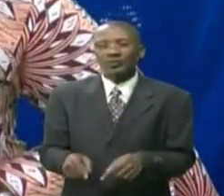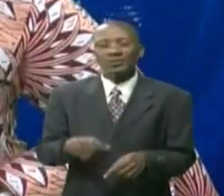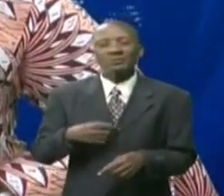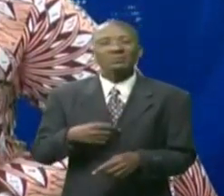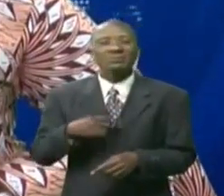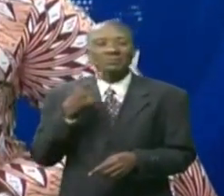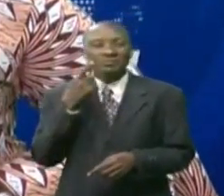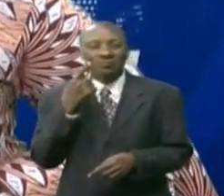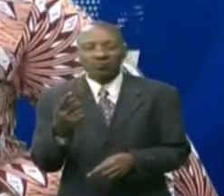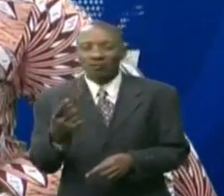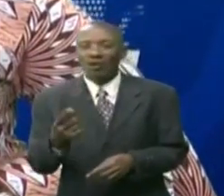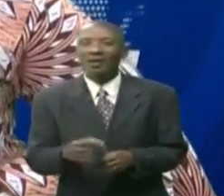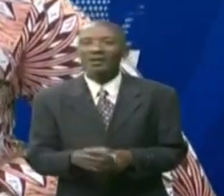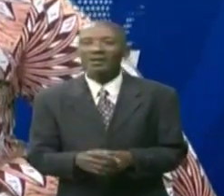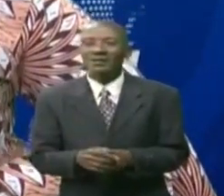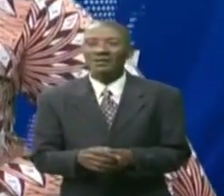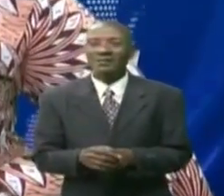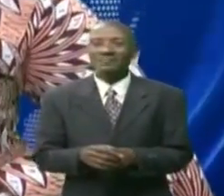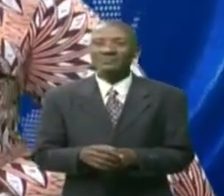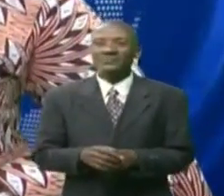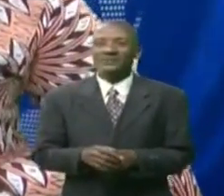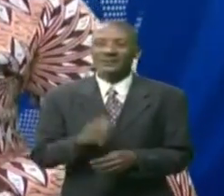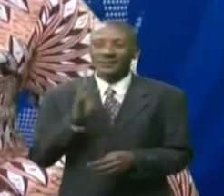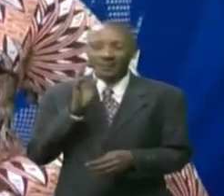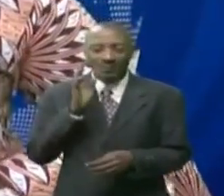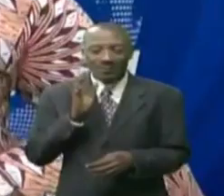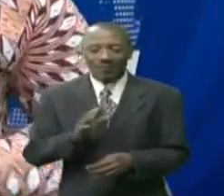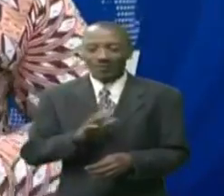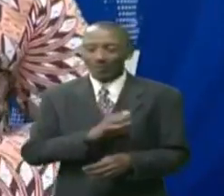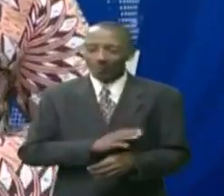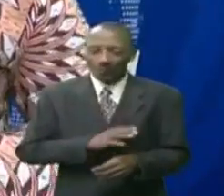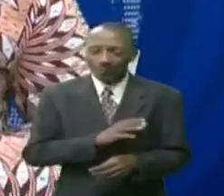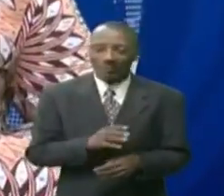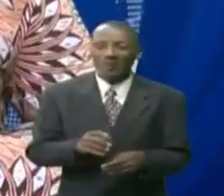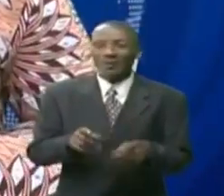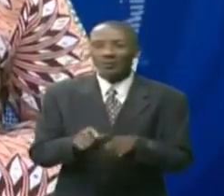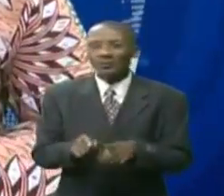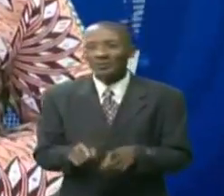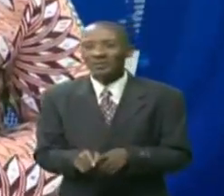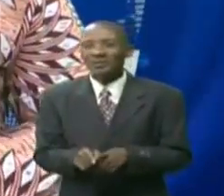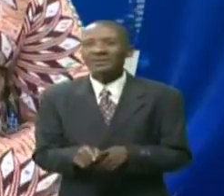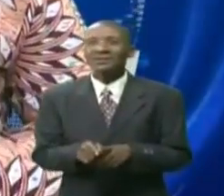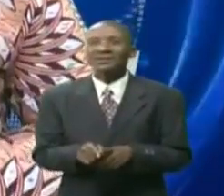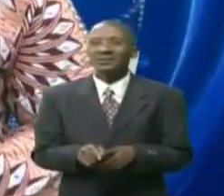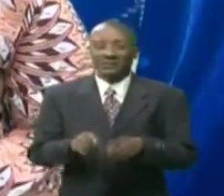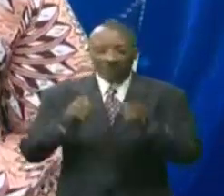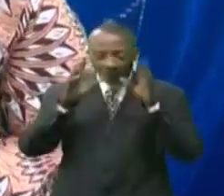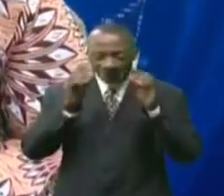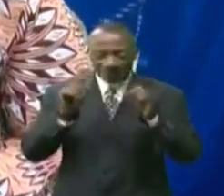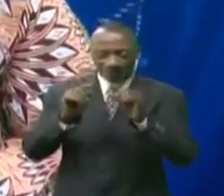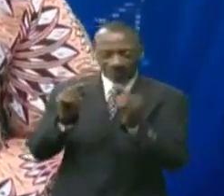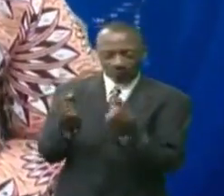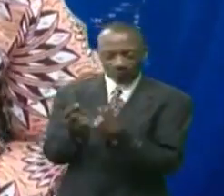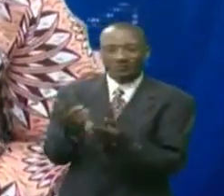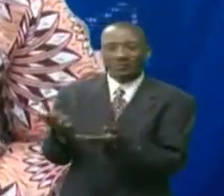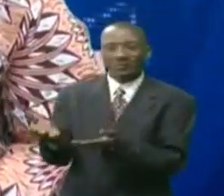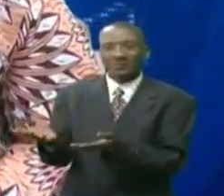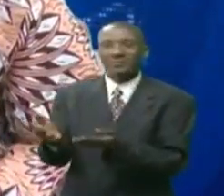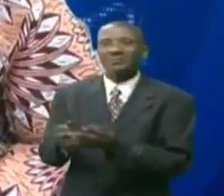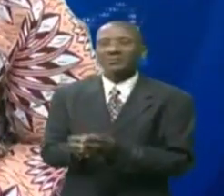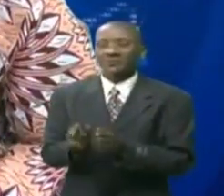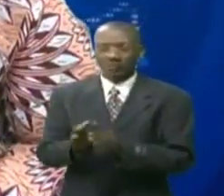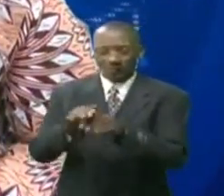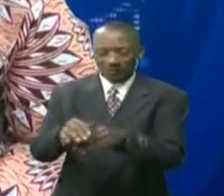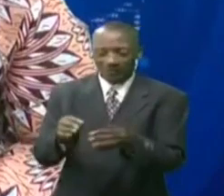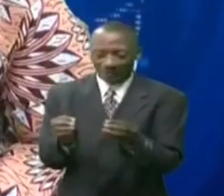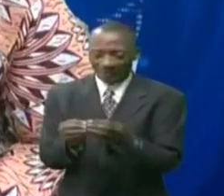ministère de l'Agriculture et celui des Finances. Marie Calong nous propose le panel animé par le président des deux chambres du Parlement, Modeste